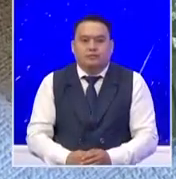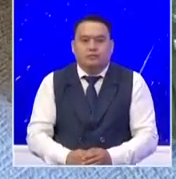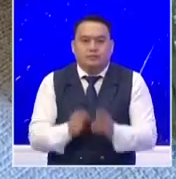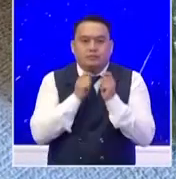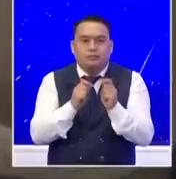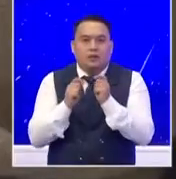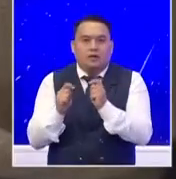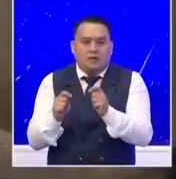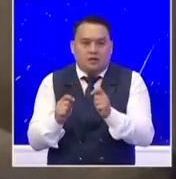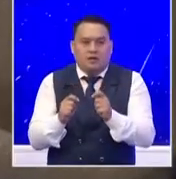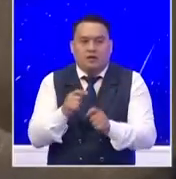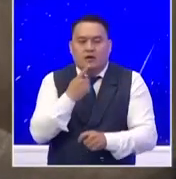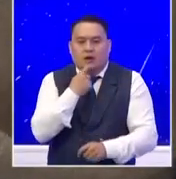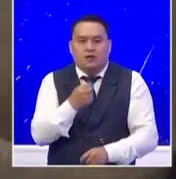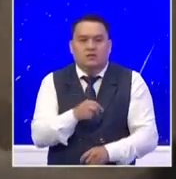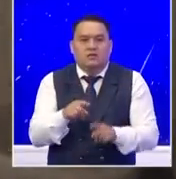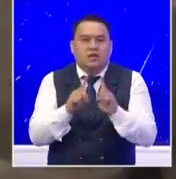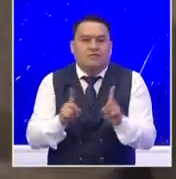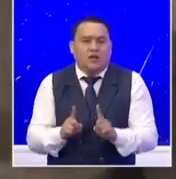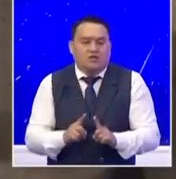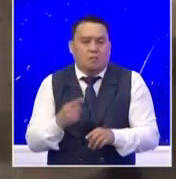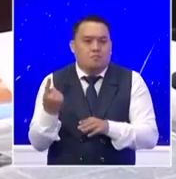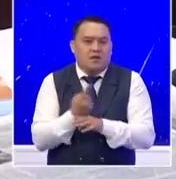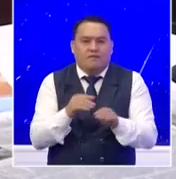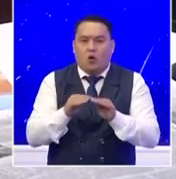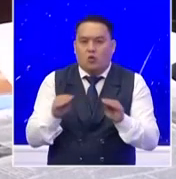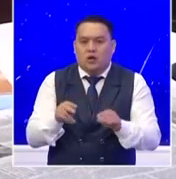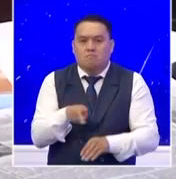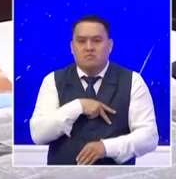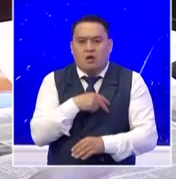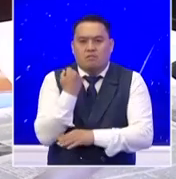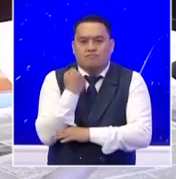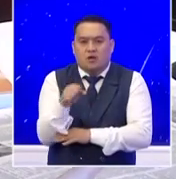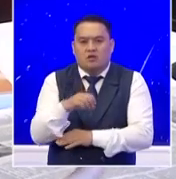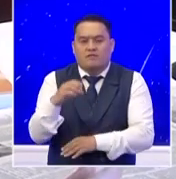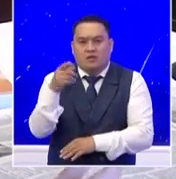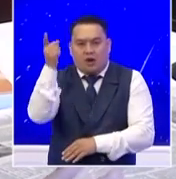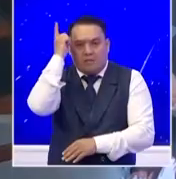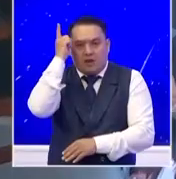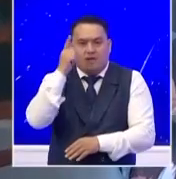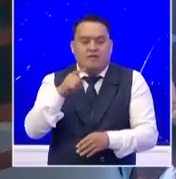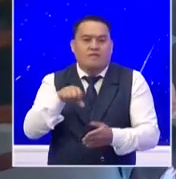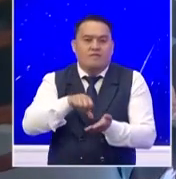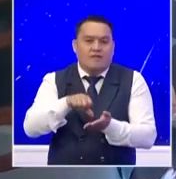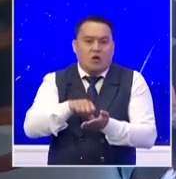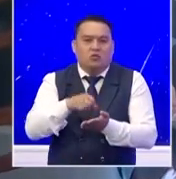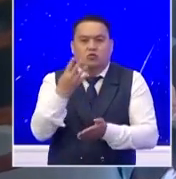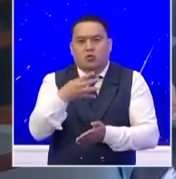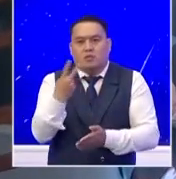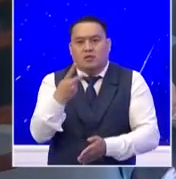ветерана войны ордена «Красная звезда», Отечественной войны первой степени, медаль за победу над Германией в Великой Отечественной войне в